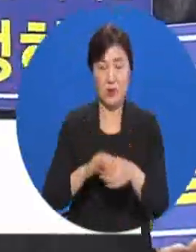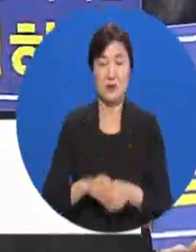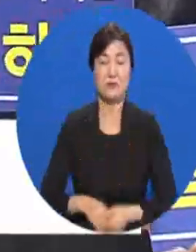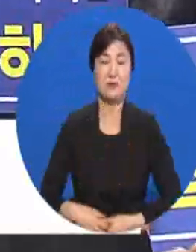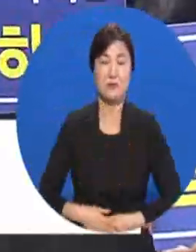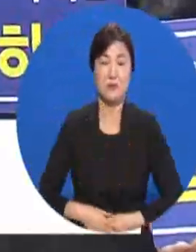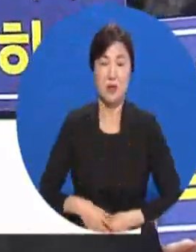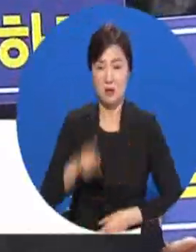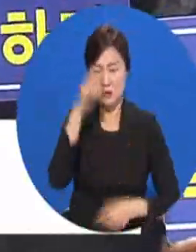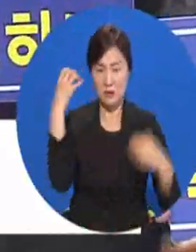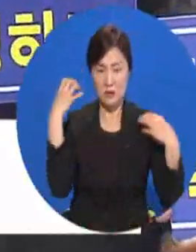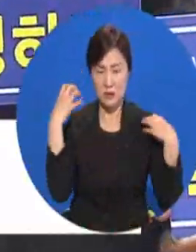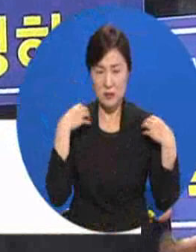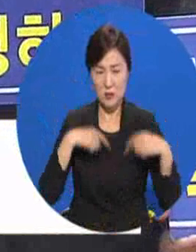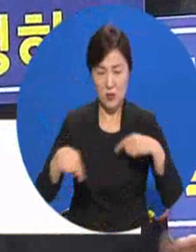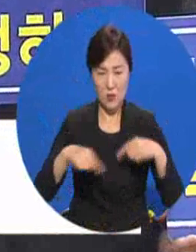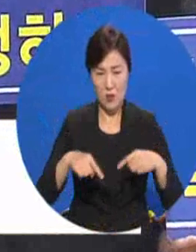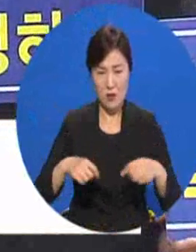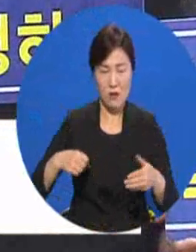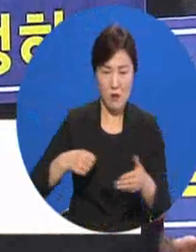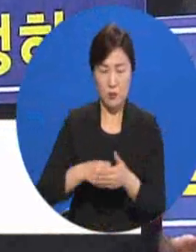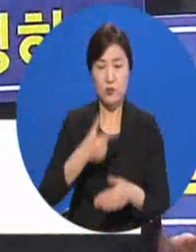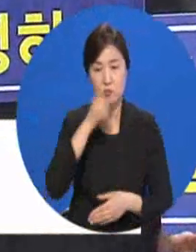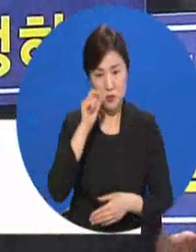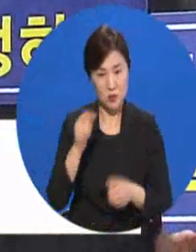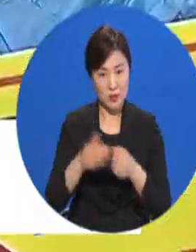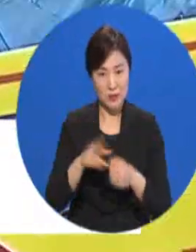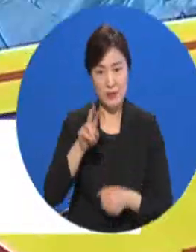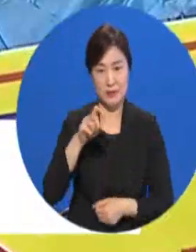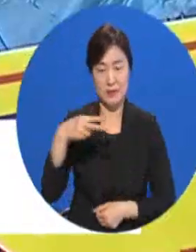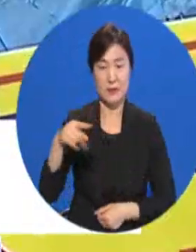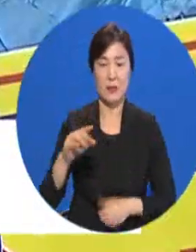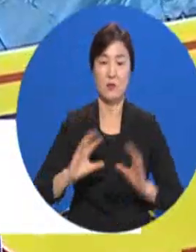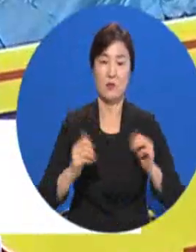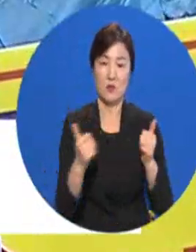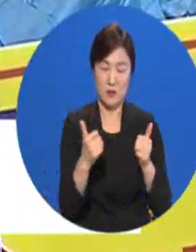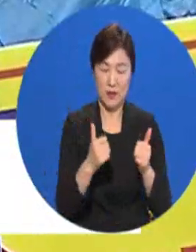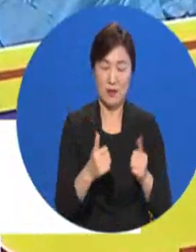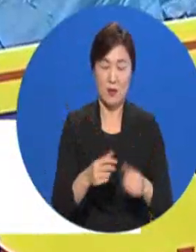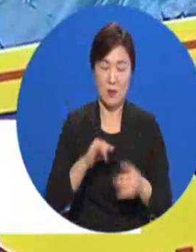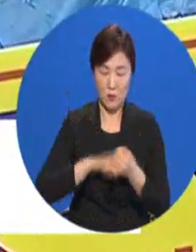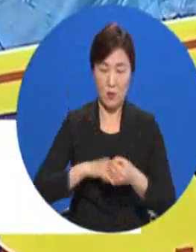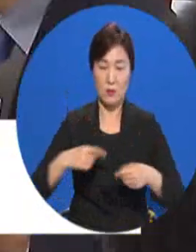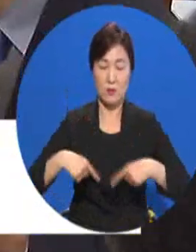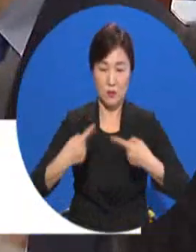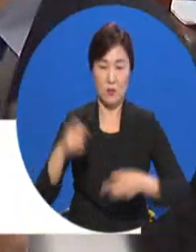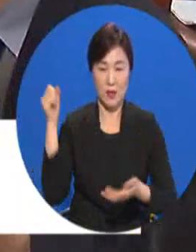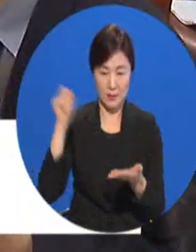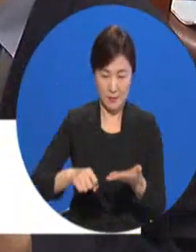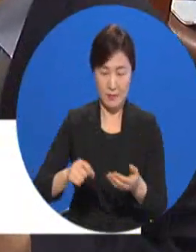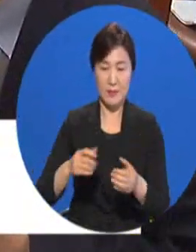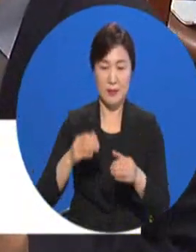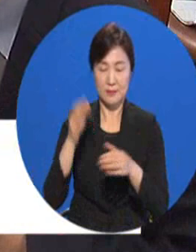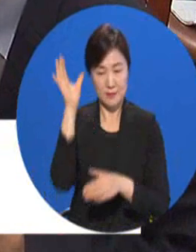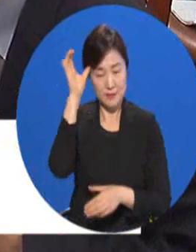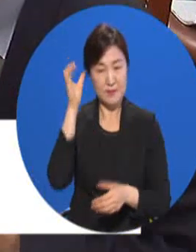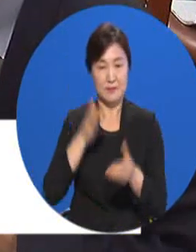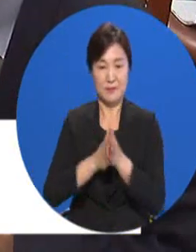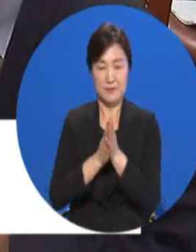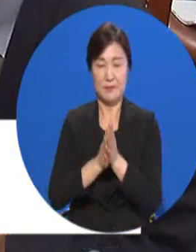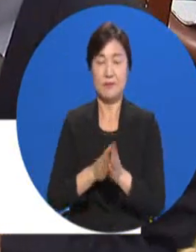그동안 정치권의 결의가 부족했지만 21대 국회에서는 의원직을 걸고 반드시 통과시켜야 한다며 기대감을